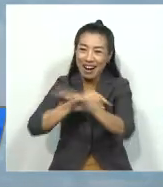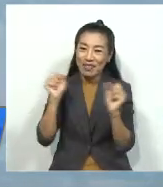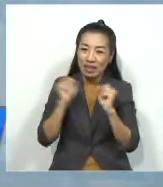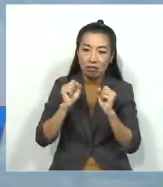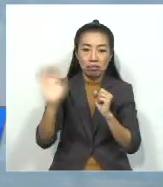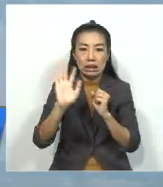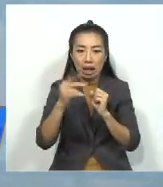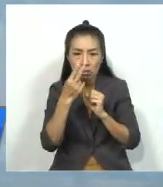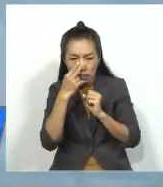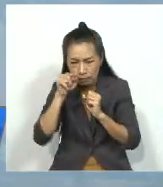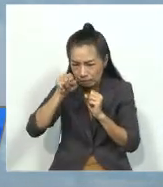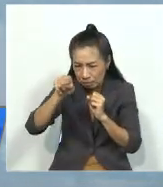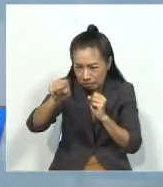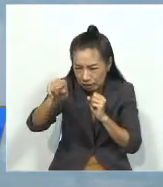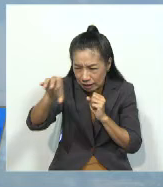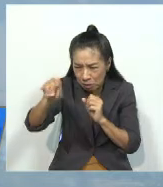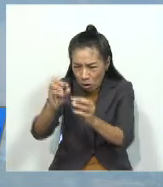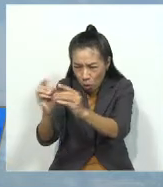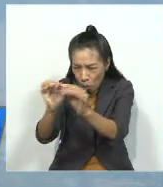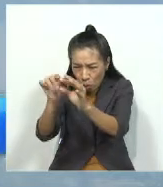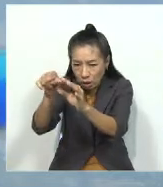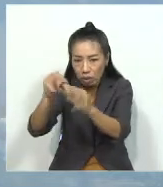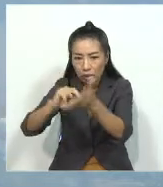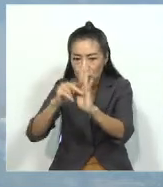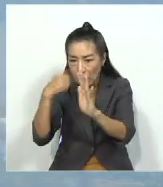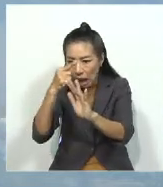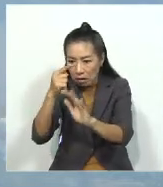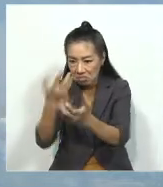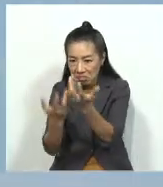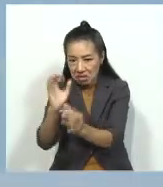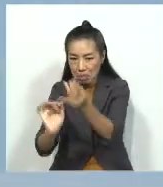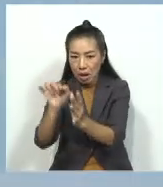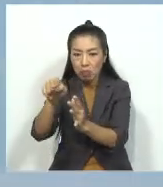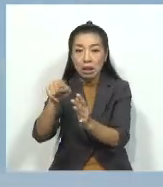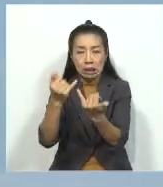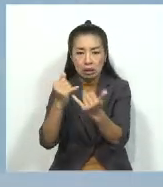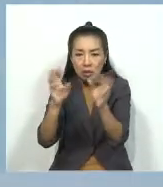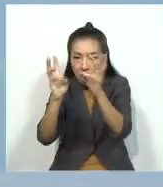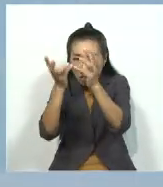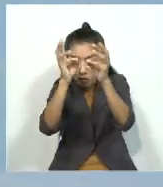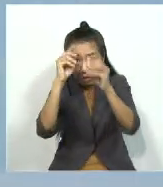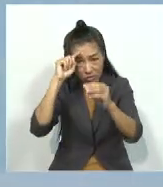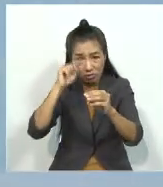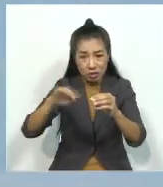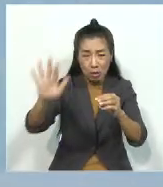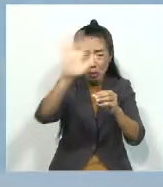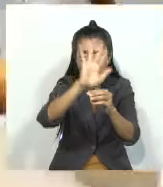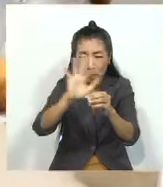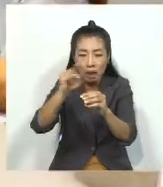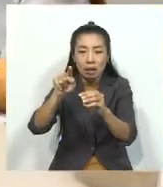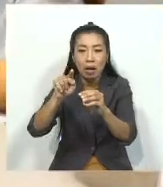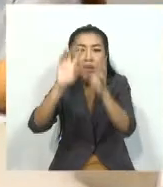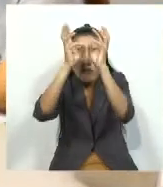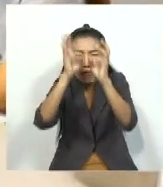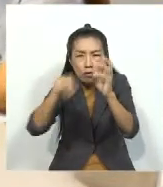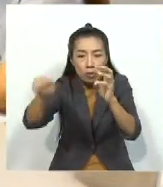พนี่เหมือนมีใครแอบเผาอะไรอยู่ตรงนั้นนะคุณกองแก้ว คือฝุ่นละอองขนาดเล็กนะคะที่ปกคลุมทั่วพื้นที่เลยค่าฝุ่นละอองเนี่ย